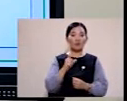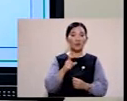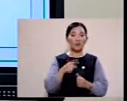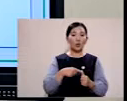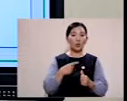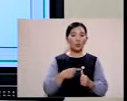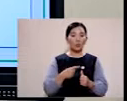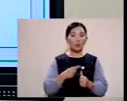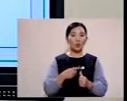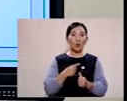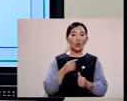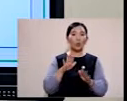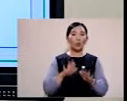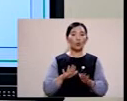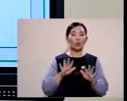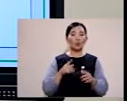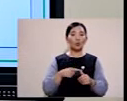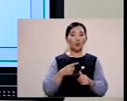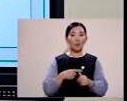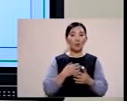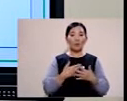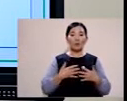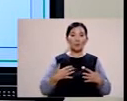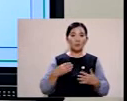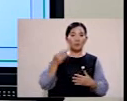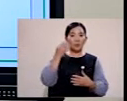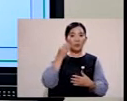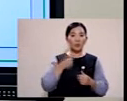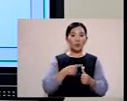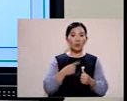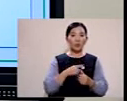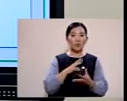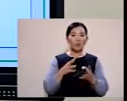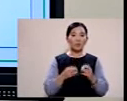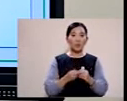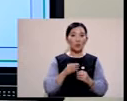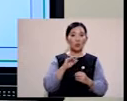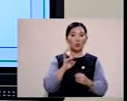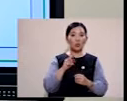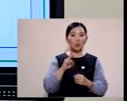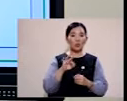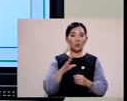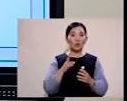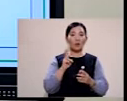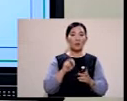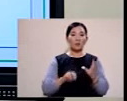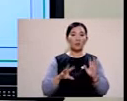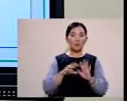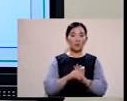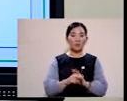Shaxs nomini, o'rin joy nomini, narsa nomini bildirgan otlar, demak, turdosh otlar hisoblanar